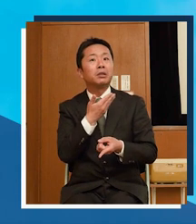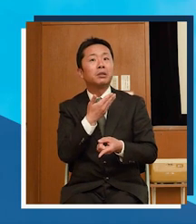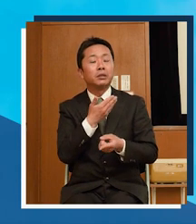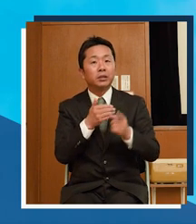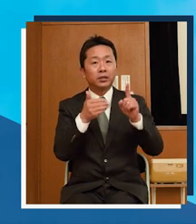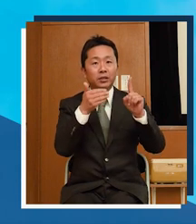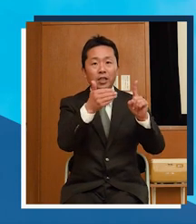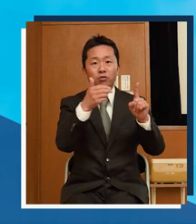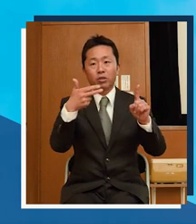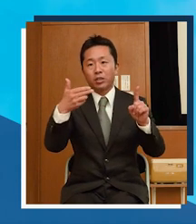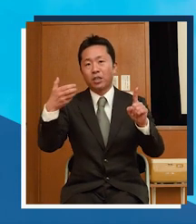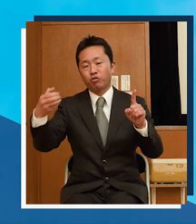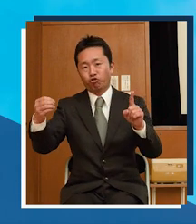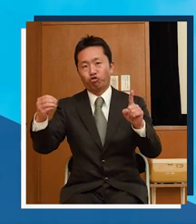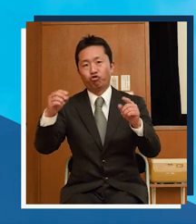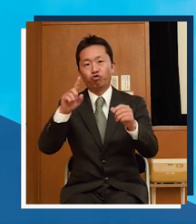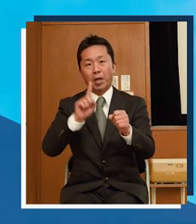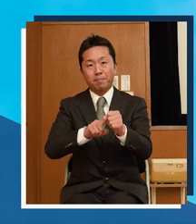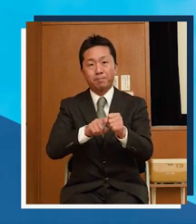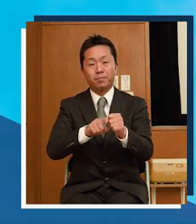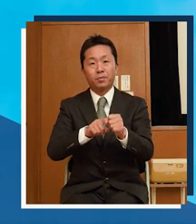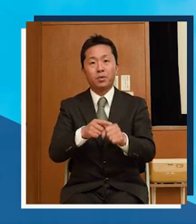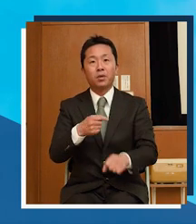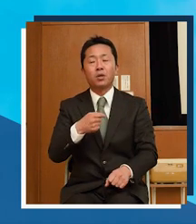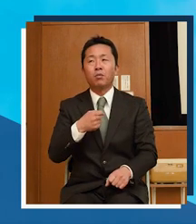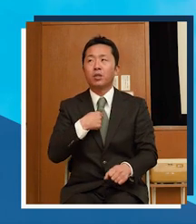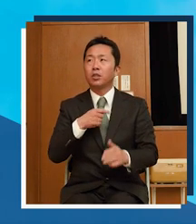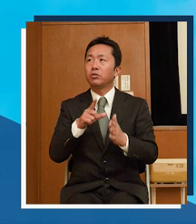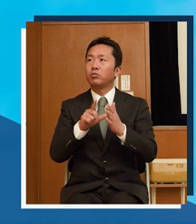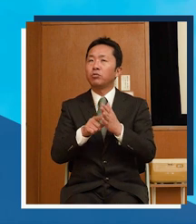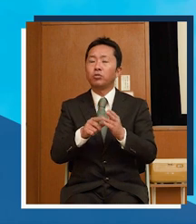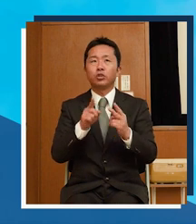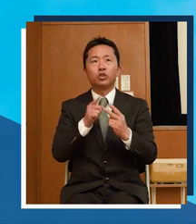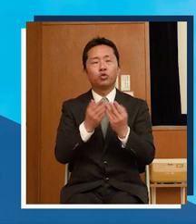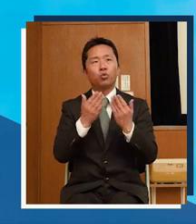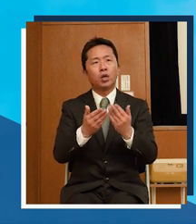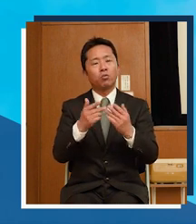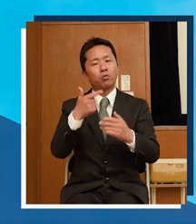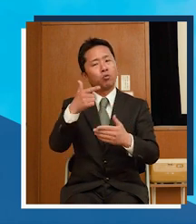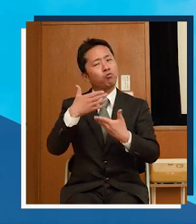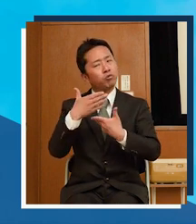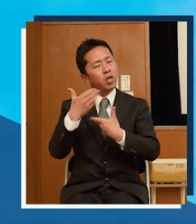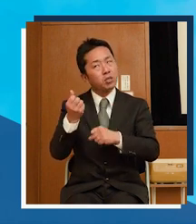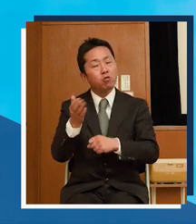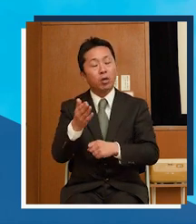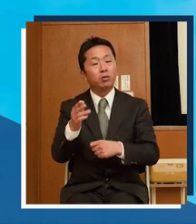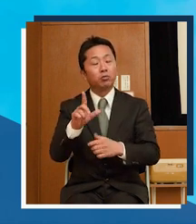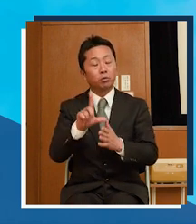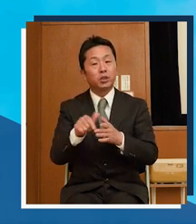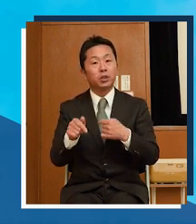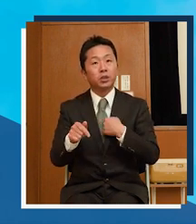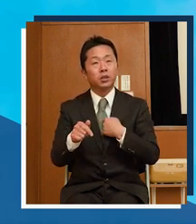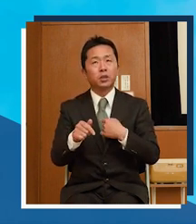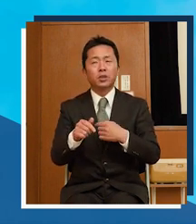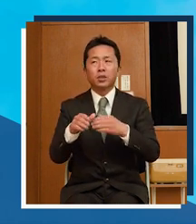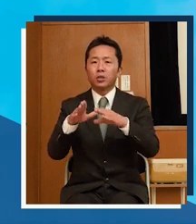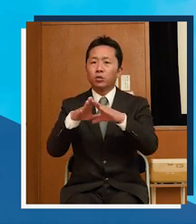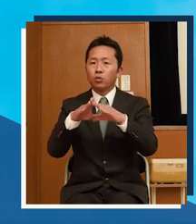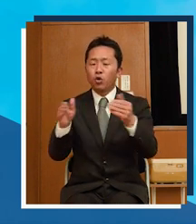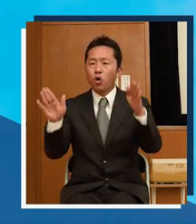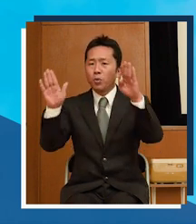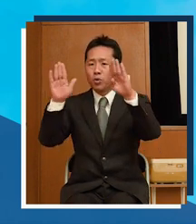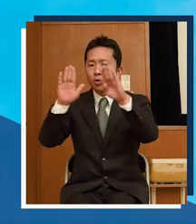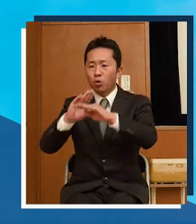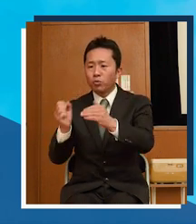1970年私その時小学校6年生でしたけれどもえある土曜日の夜に